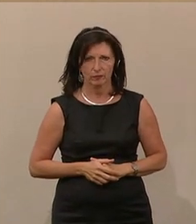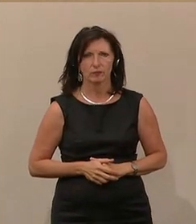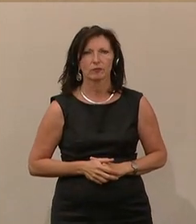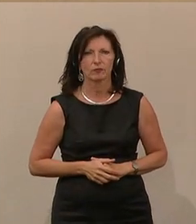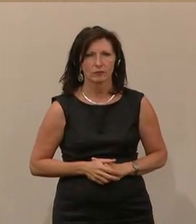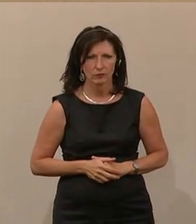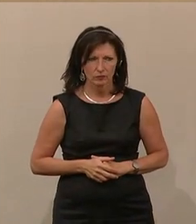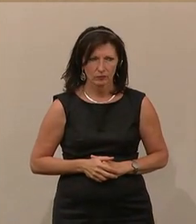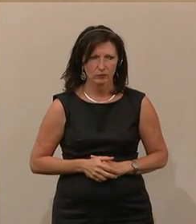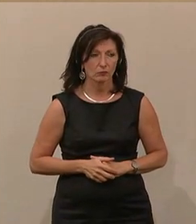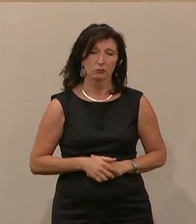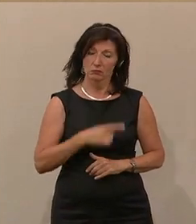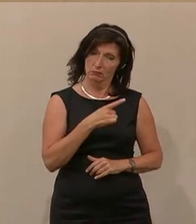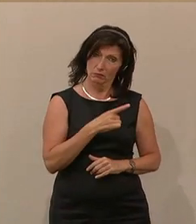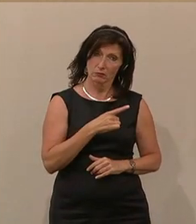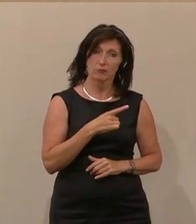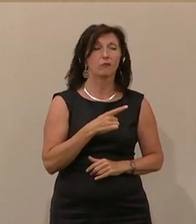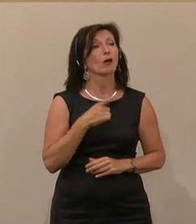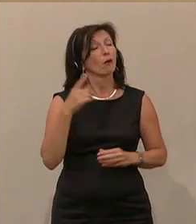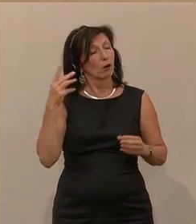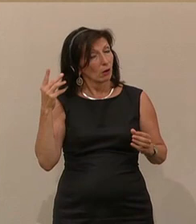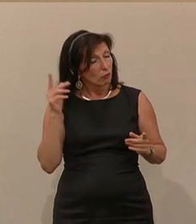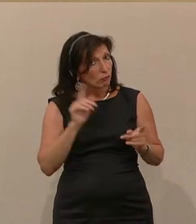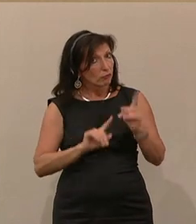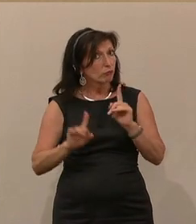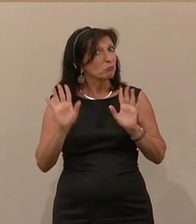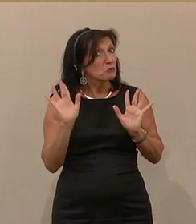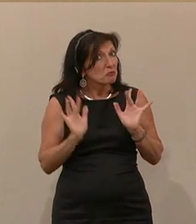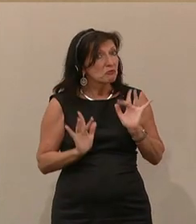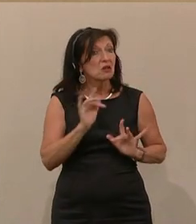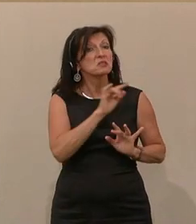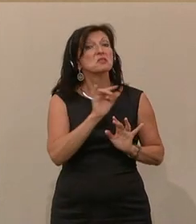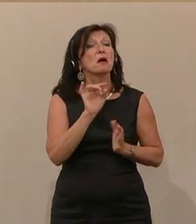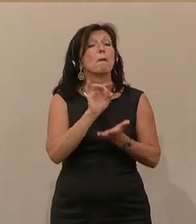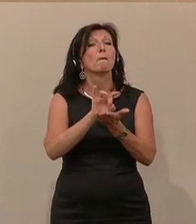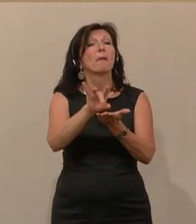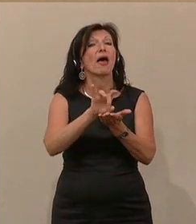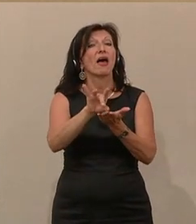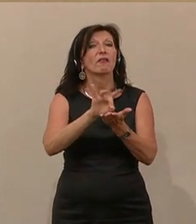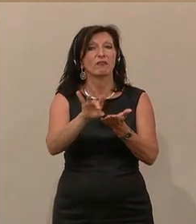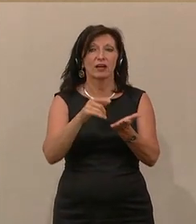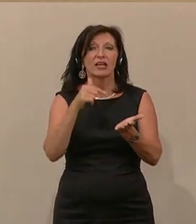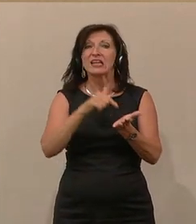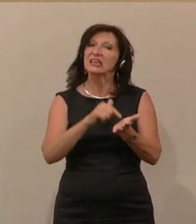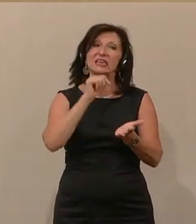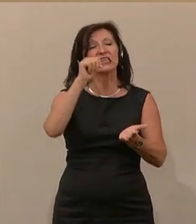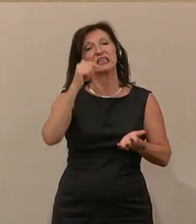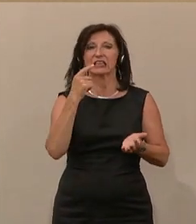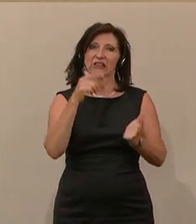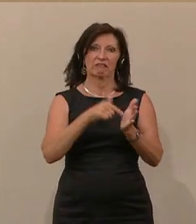eine einflussnahme die möglicherweise dafür gesorgt hat dass ermittlungen nicht schafft unsicherheit politische überlegungen